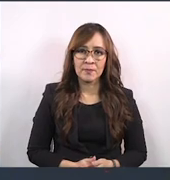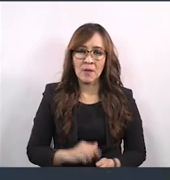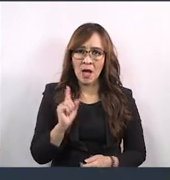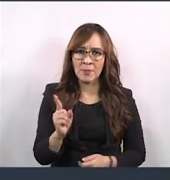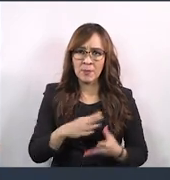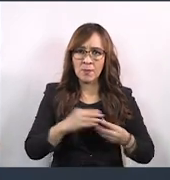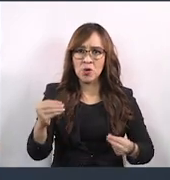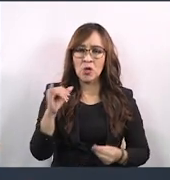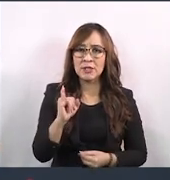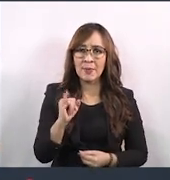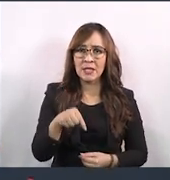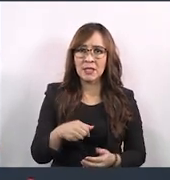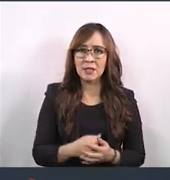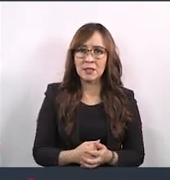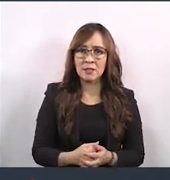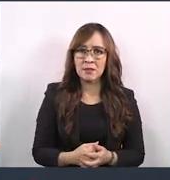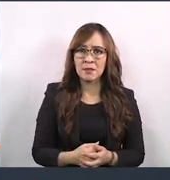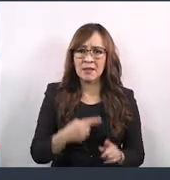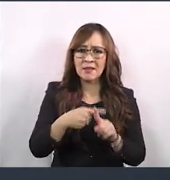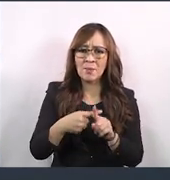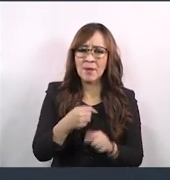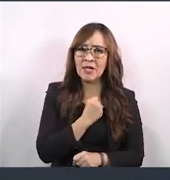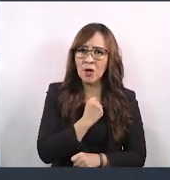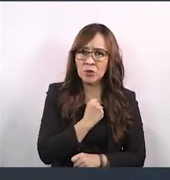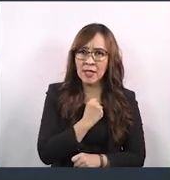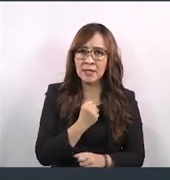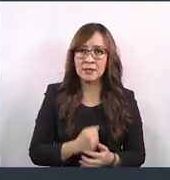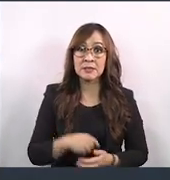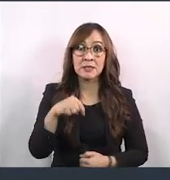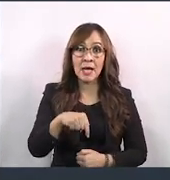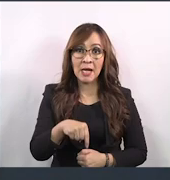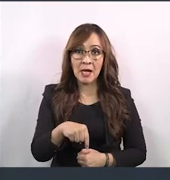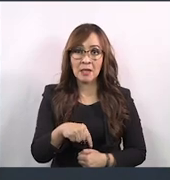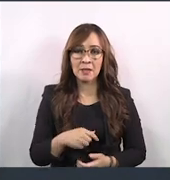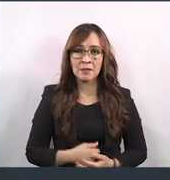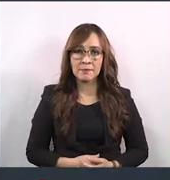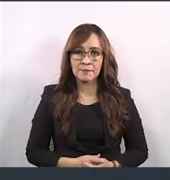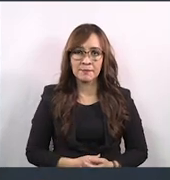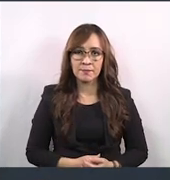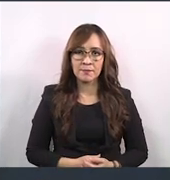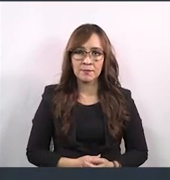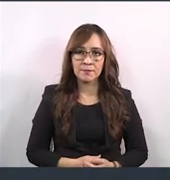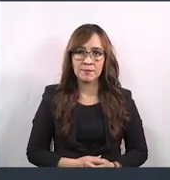OK Google Kenapa roin sebel ini semakin menakutkan di akhir zaman Indonesia